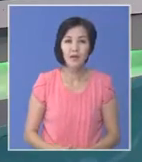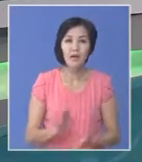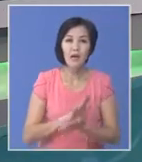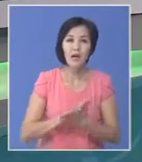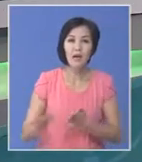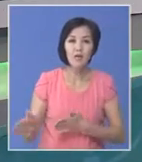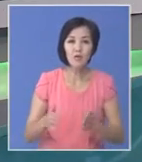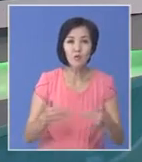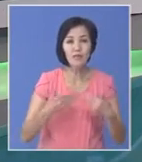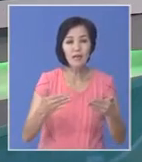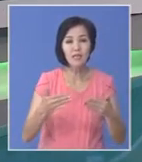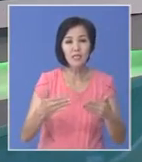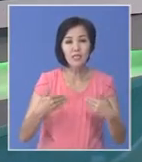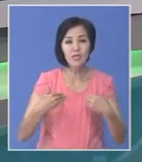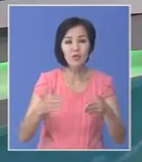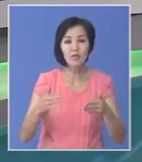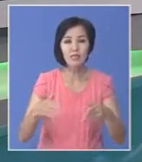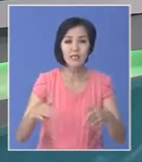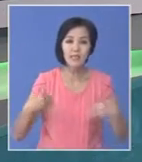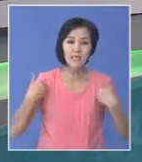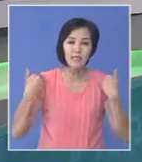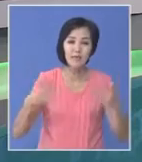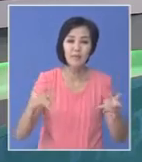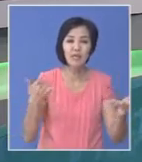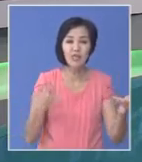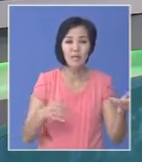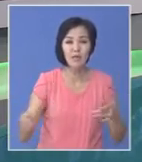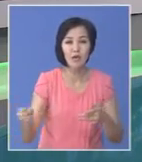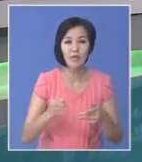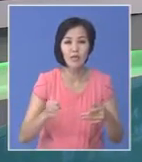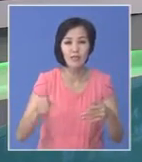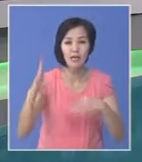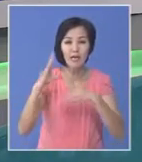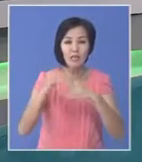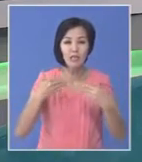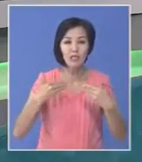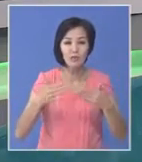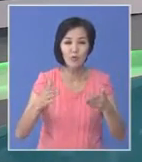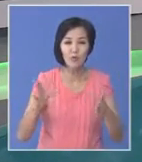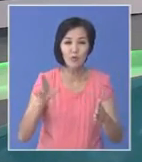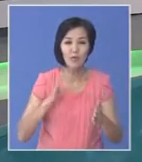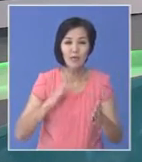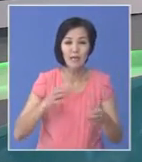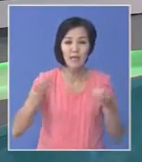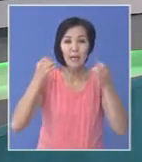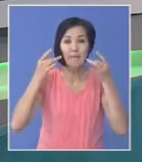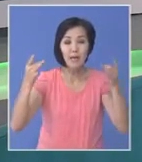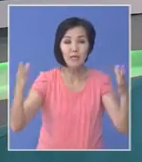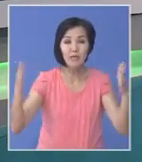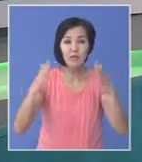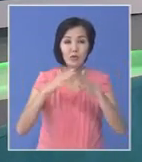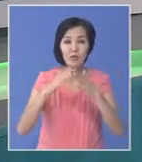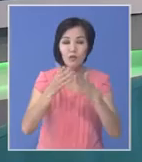Ақжол саған жас түлек деген ағынетпен Жамбыл ауданында мектеп бітірушілерге шөтті. Ұзынағаш ауылындағы мәдениет үйі алды, әсем